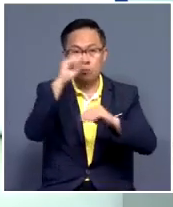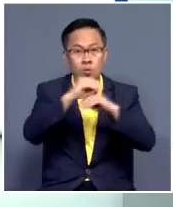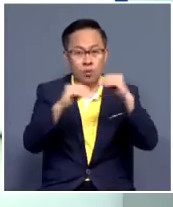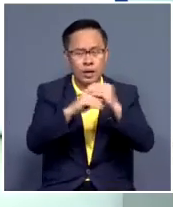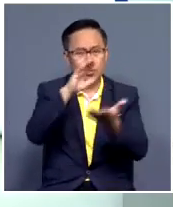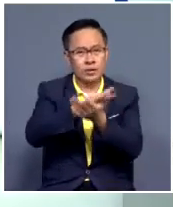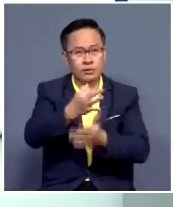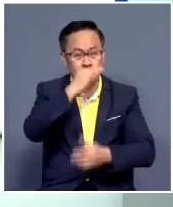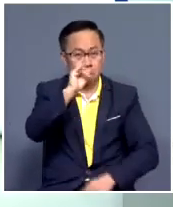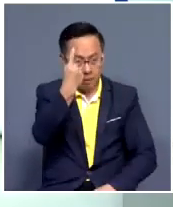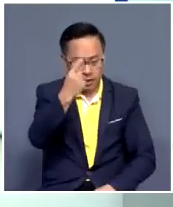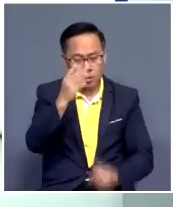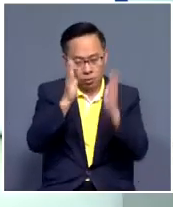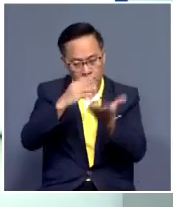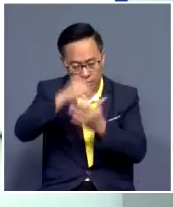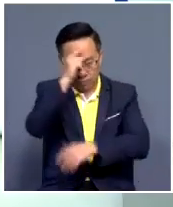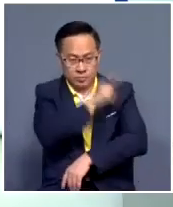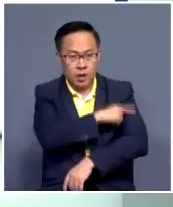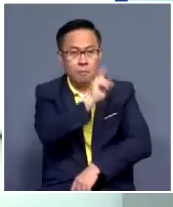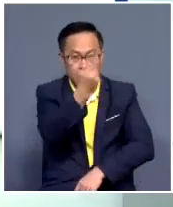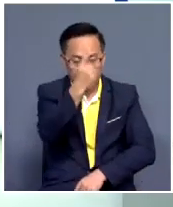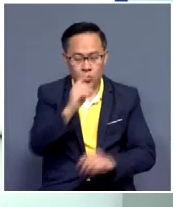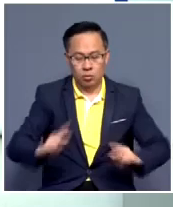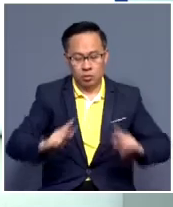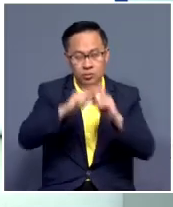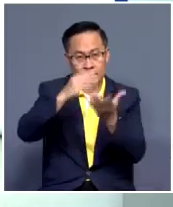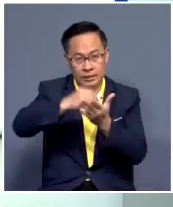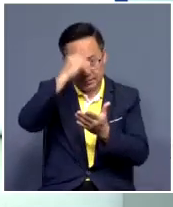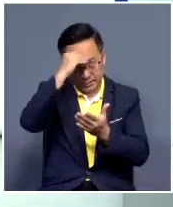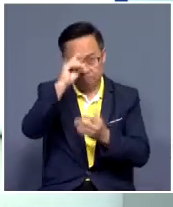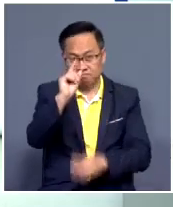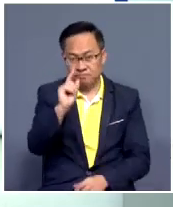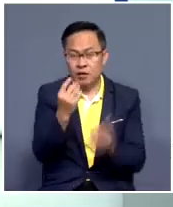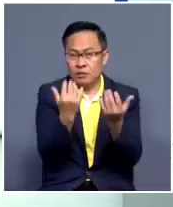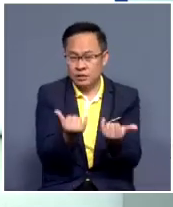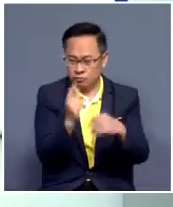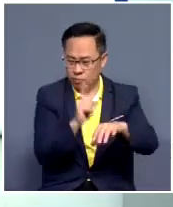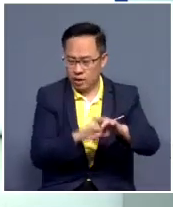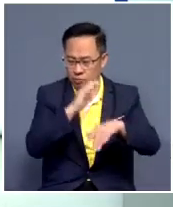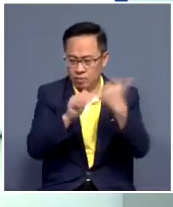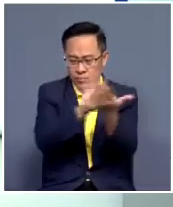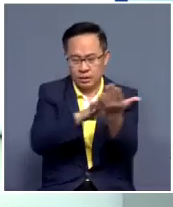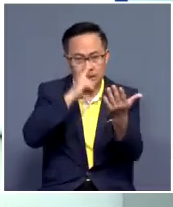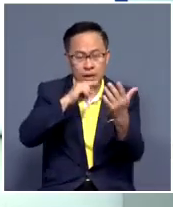ตอาชีวะพันธุ์ใหม่และบัณฑิตพันธุ์ใหม่ของทางกระทรวงศึกษาธิการค่ะหมดเวลาแล้วค่ะรายการเดินหน้าประเทศไทยและดิ